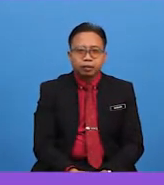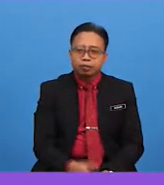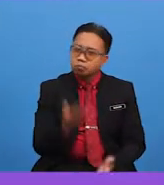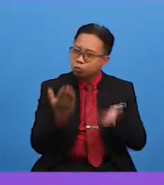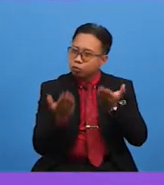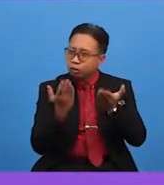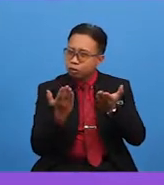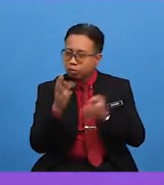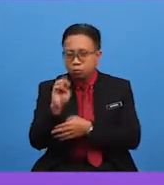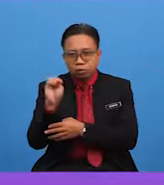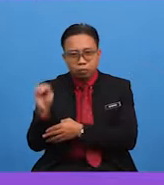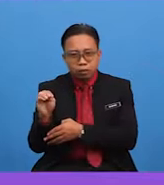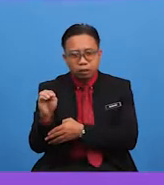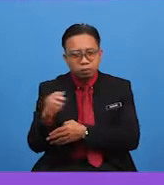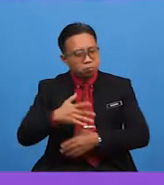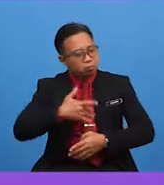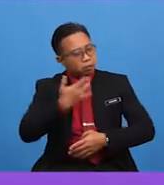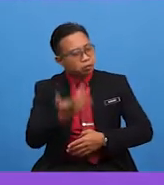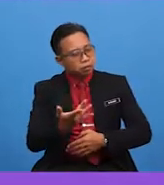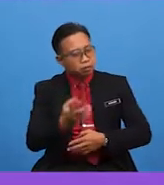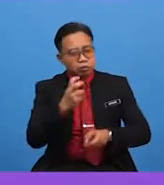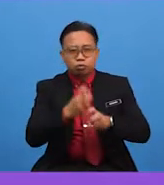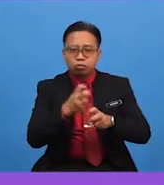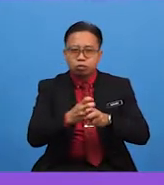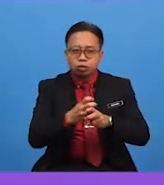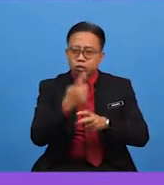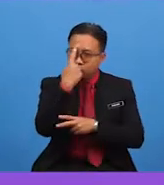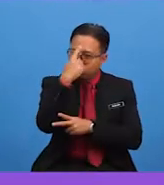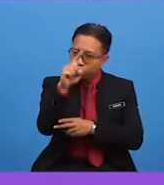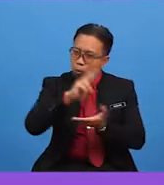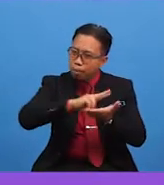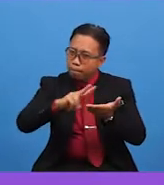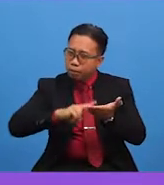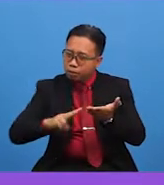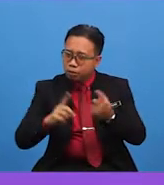Mungkin murid-murid merasa susah untuk membaca